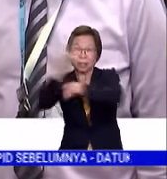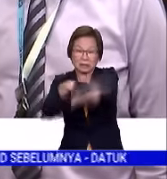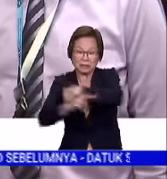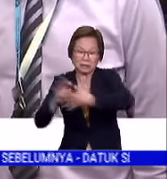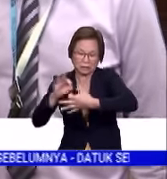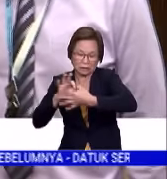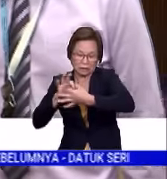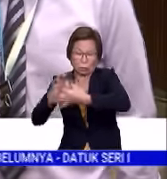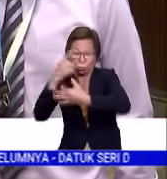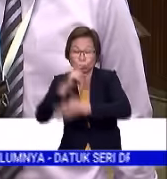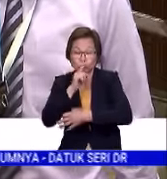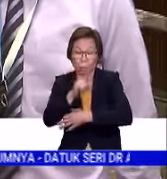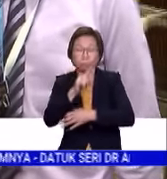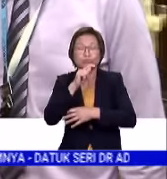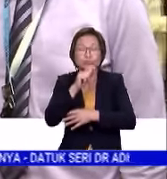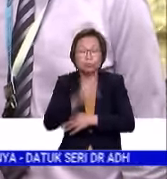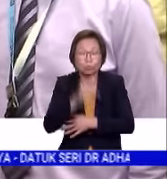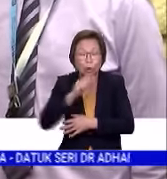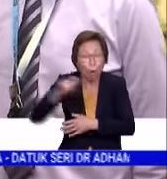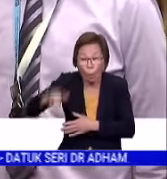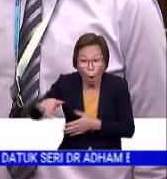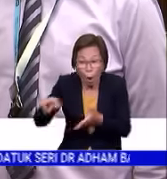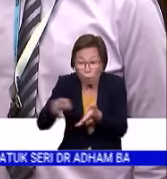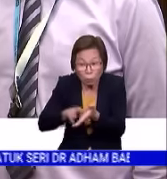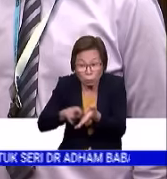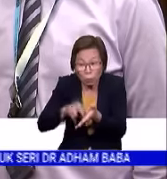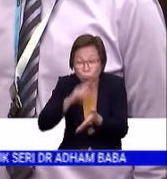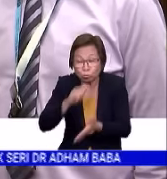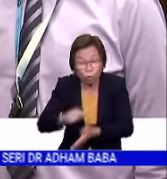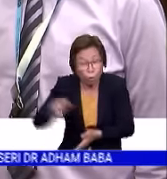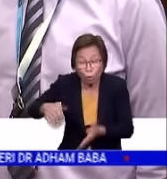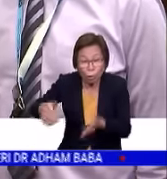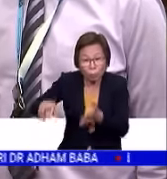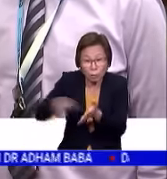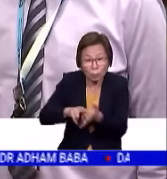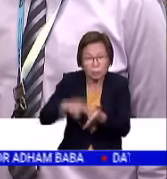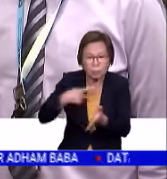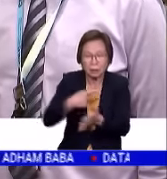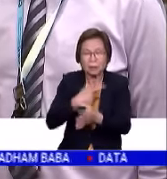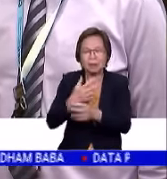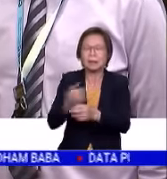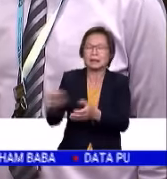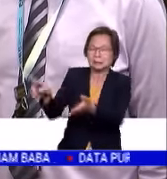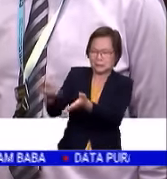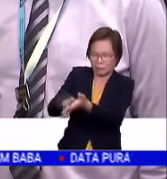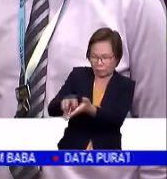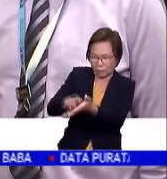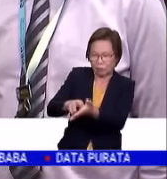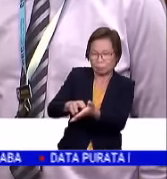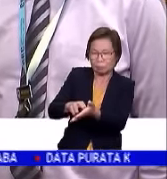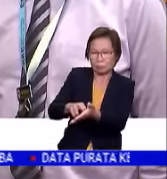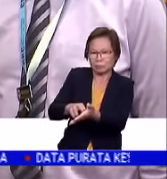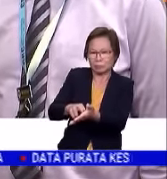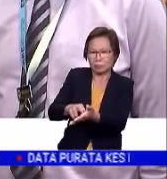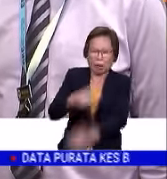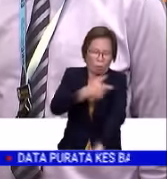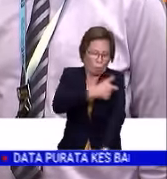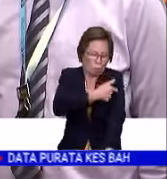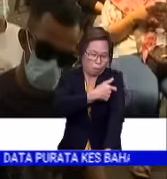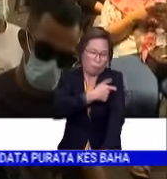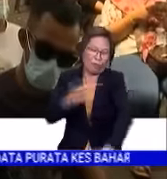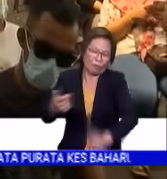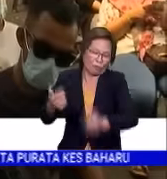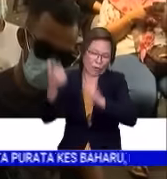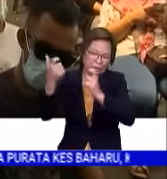untuk memastikan mereka yang belum lagi mendaftar, warga emas ni, kita dapat daftar dan beri suntikan secepat